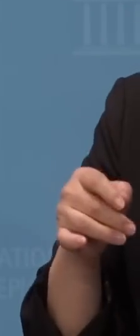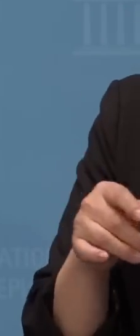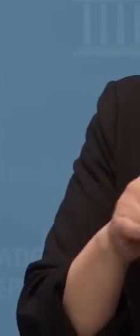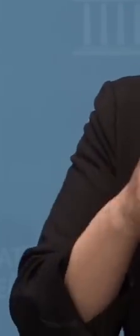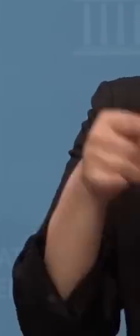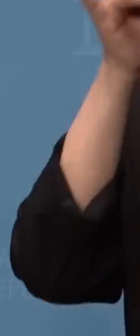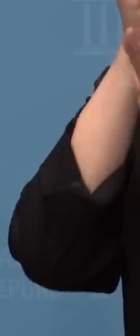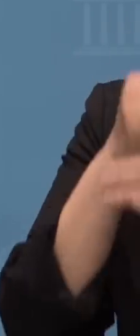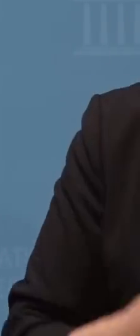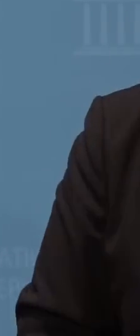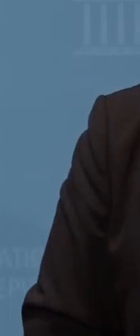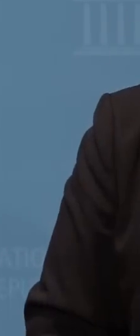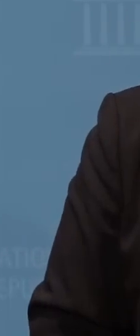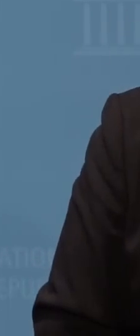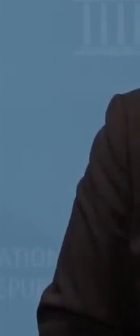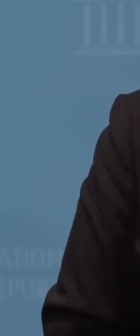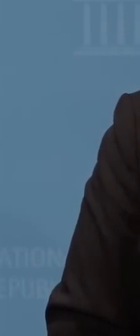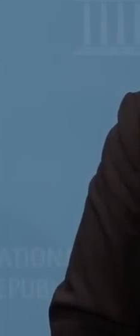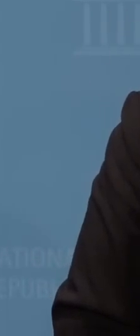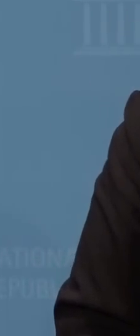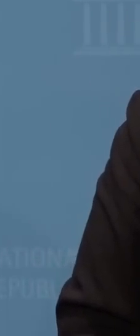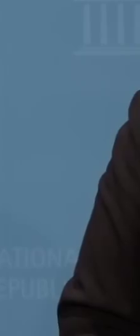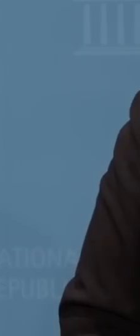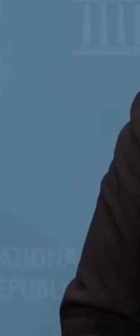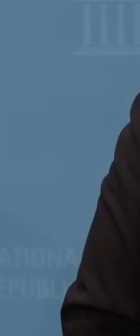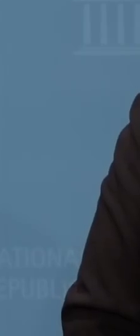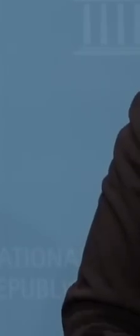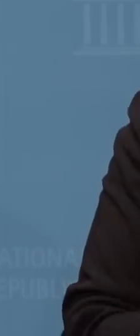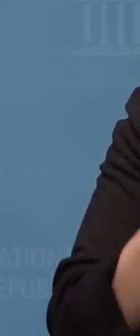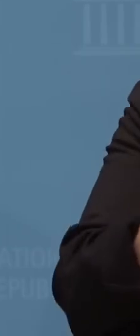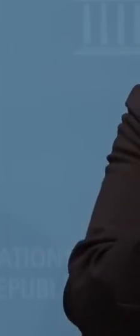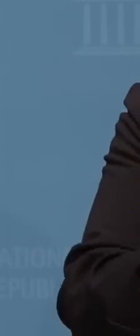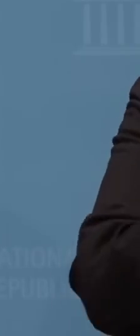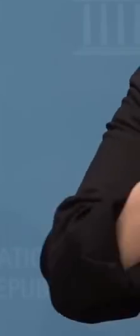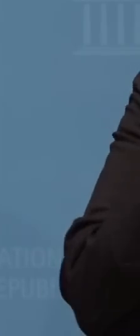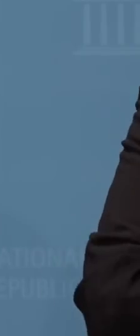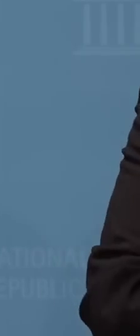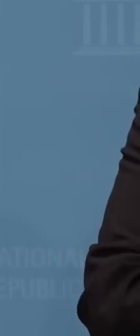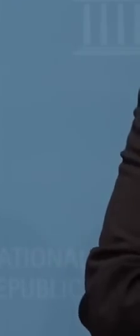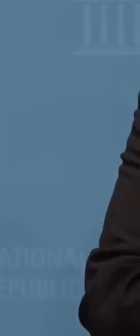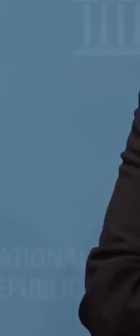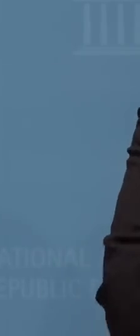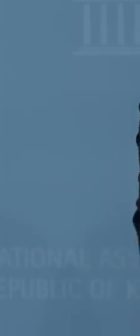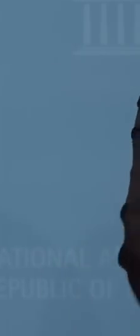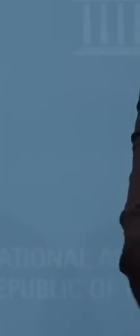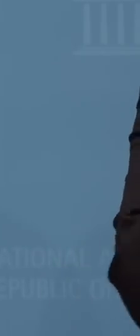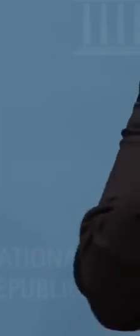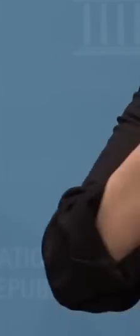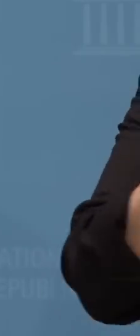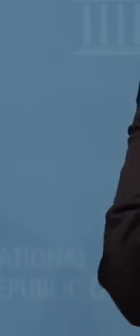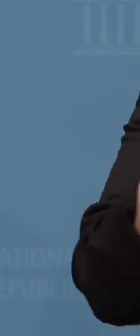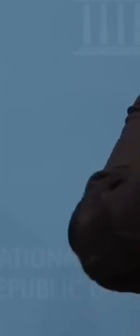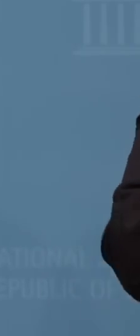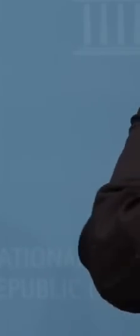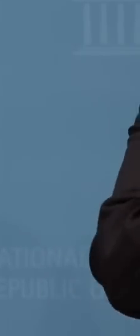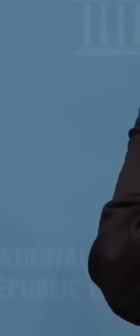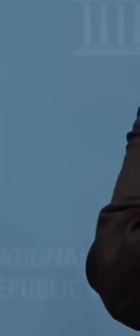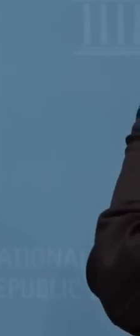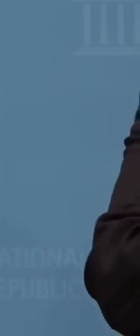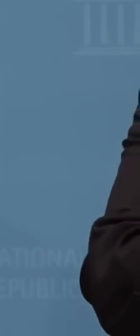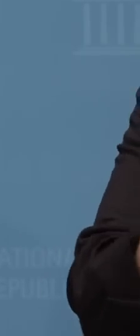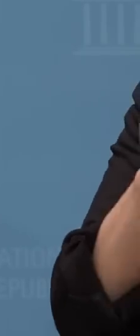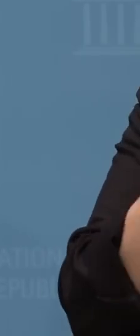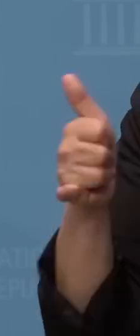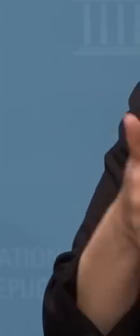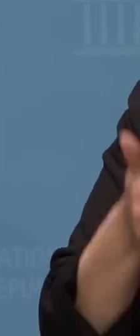범 여권 내부의 권력 질서를 정하는 문제를 넘어서는 명백한 국민 주권의 퇴보입니다.